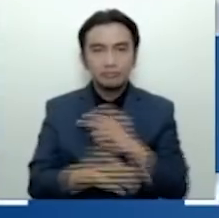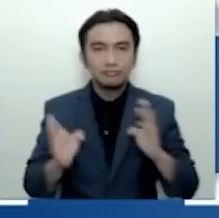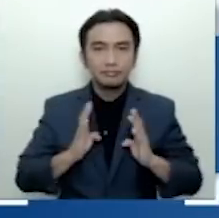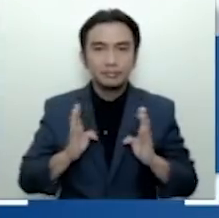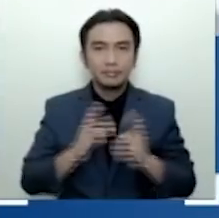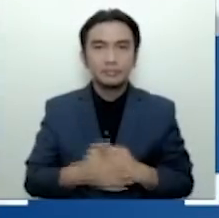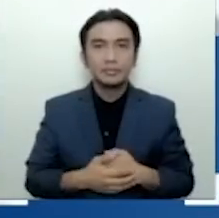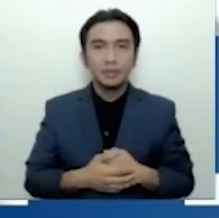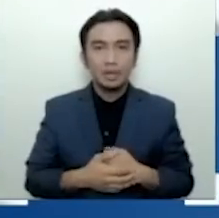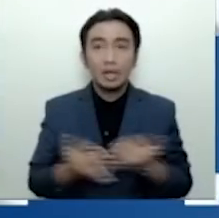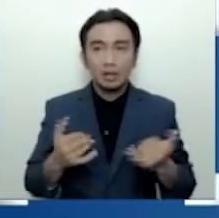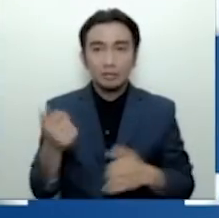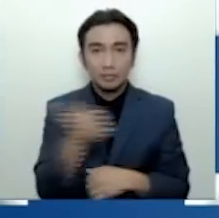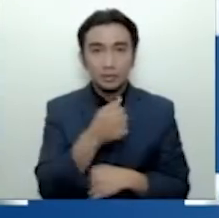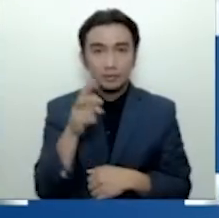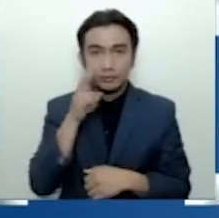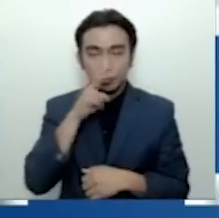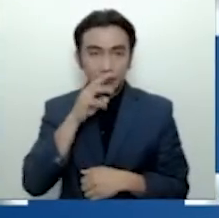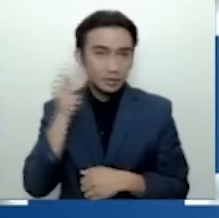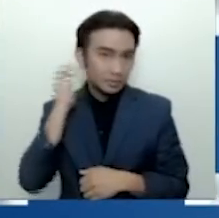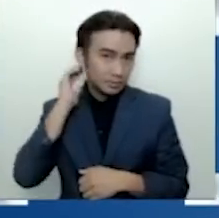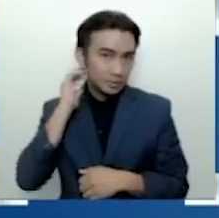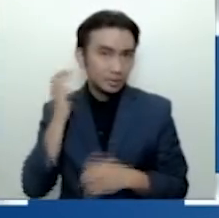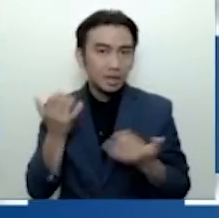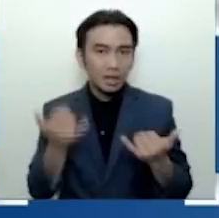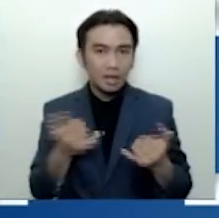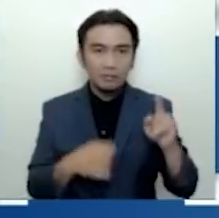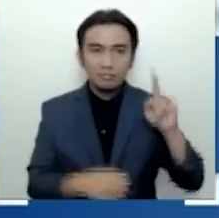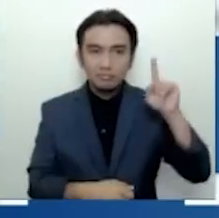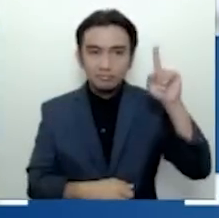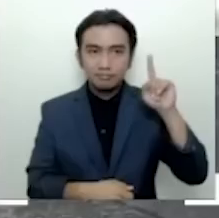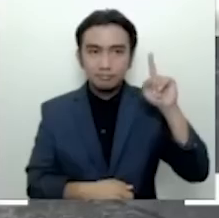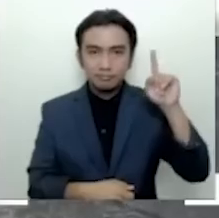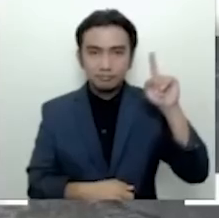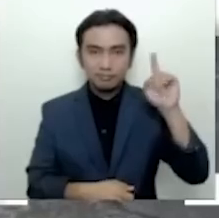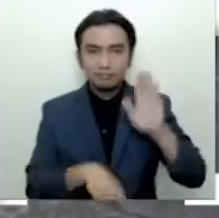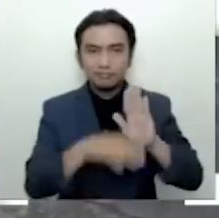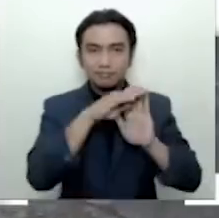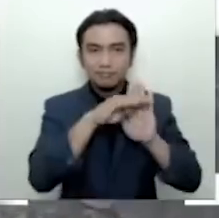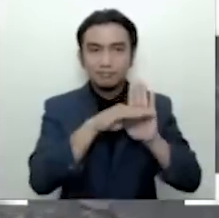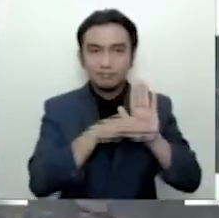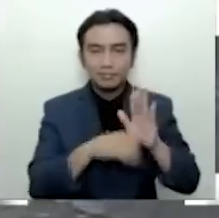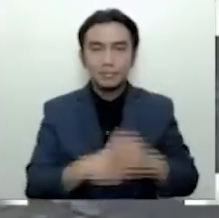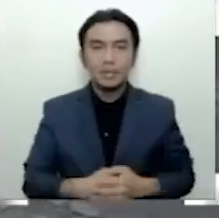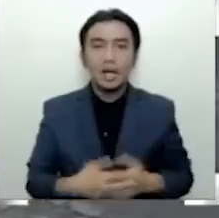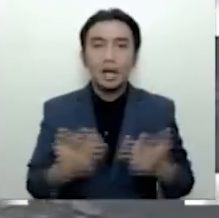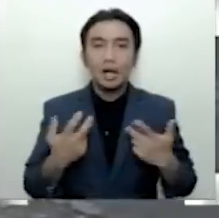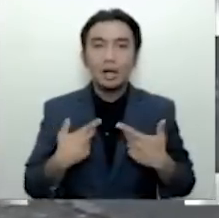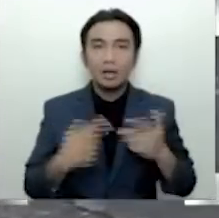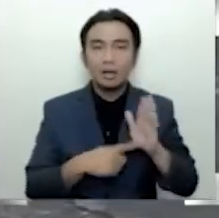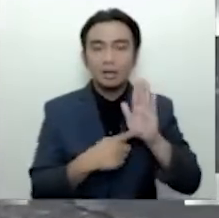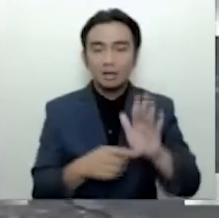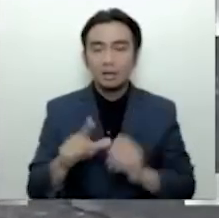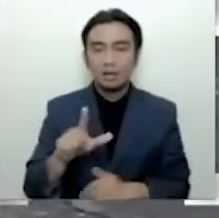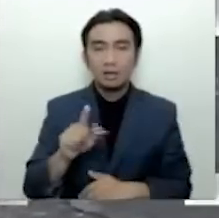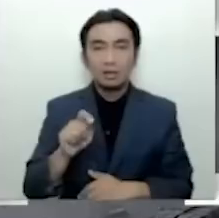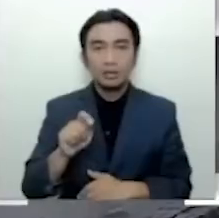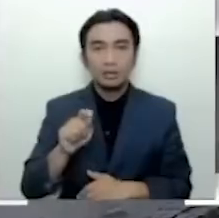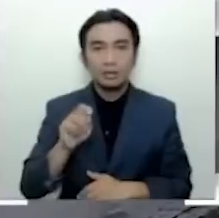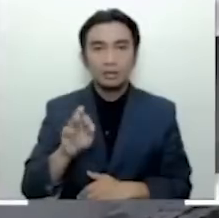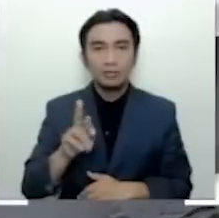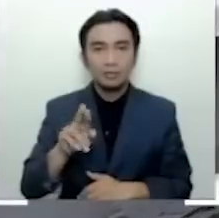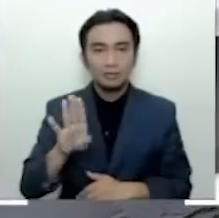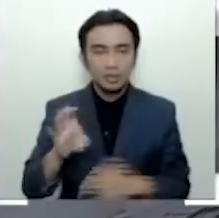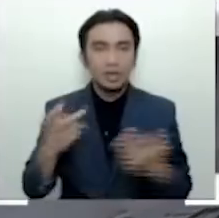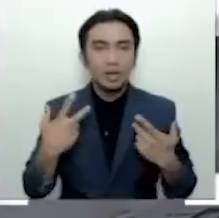Mindanao, pinakamabali rin ang mga tiket para sa Martes, Miyerkules at Huwebes Santo. Nagpalabas na ang LTFRB ng mga special permit